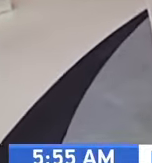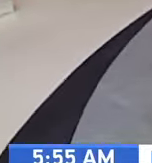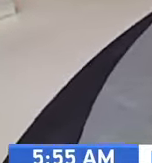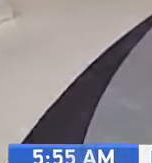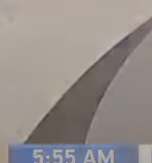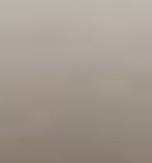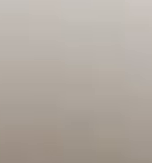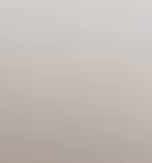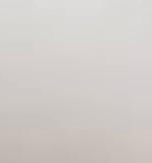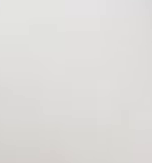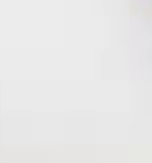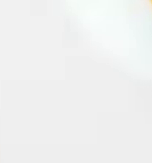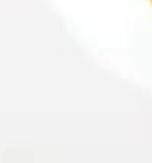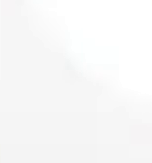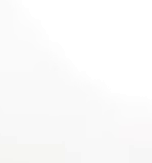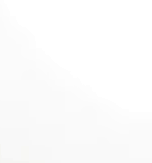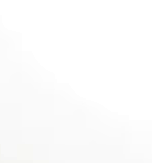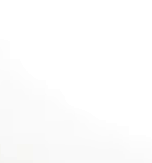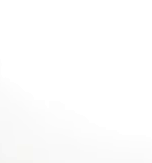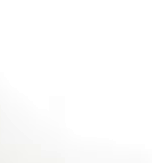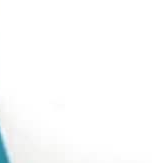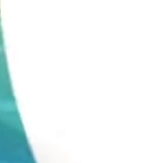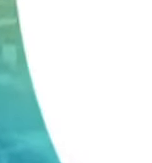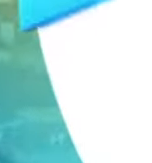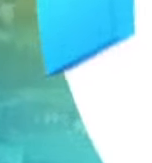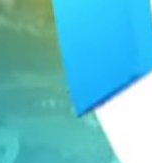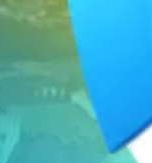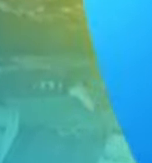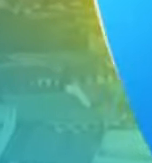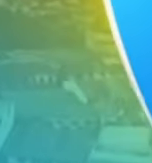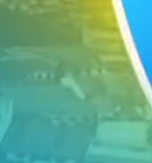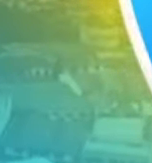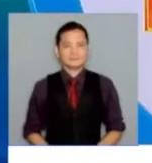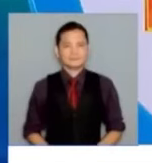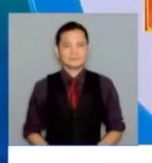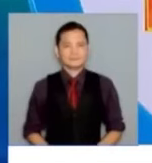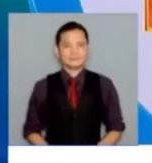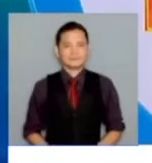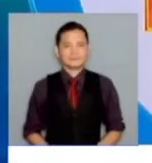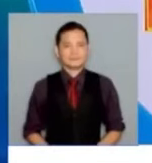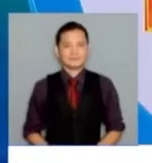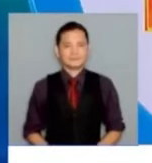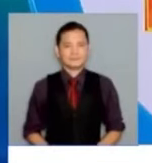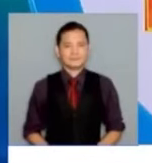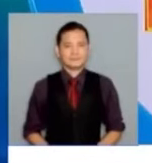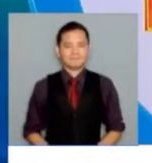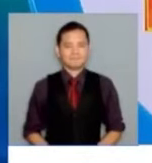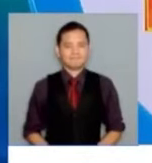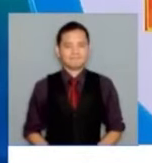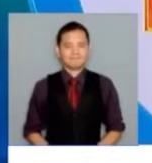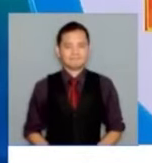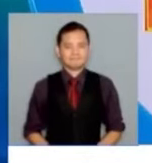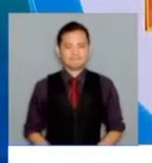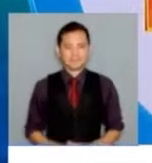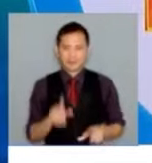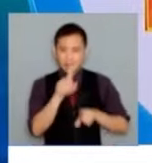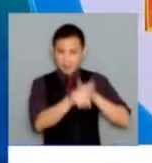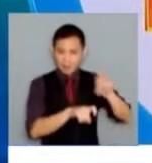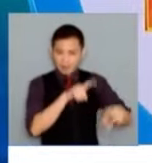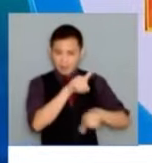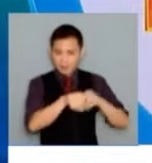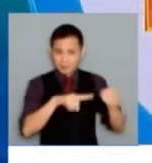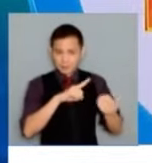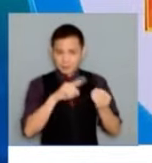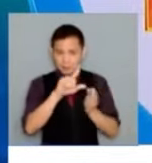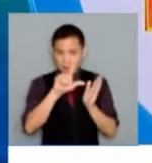Mga May katanungan ba sa batas? At your service